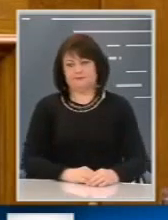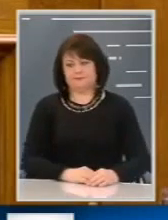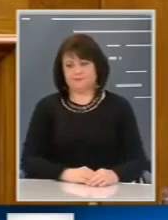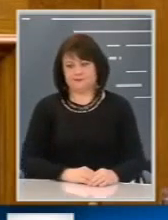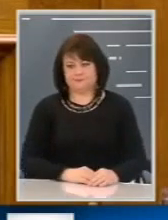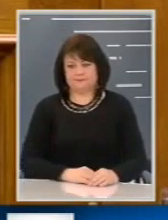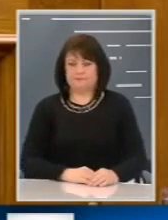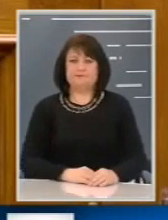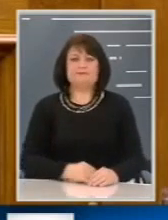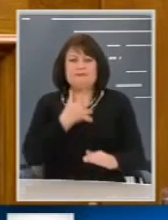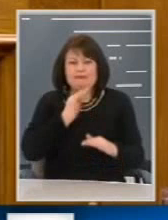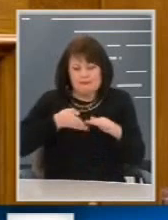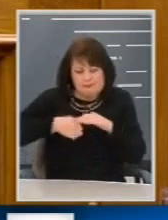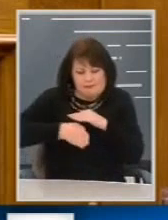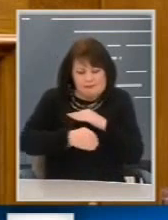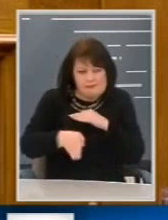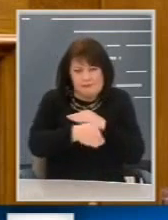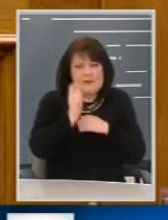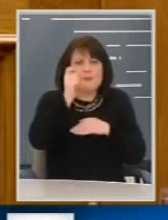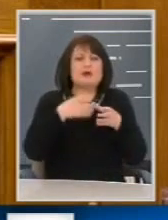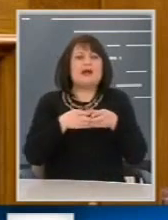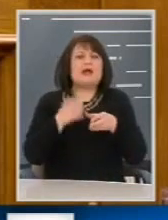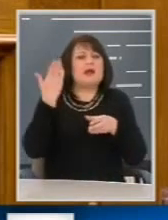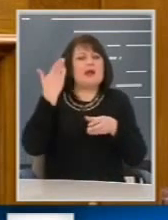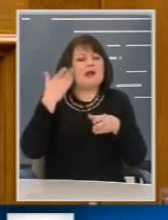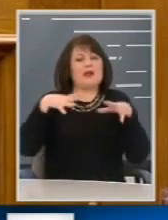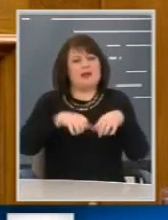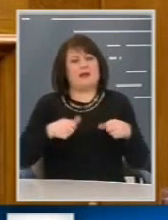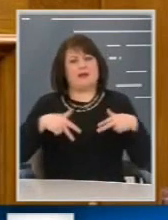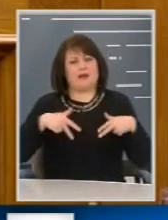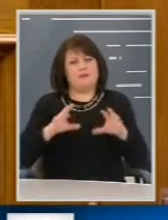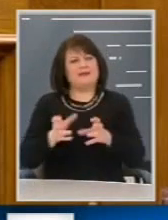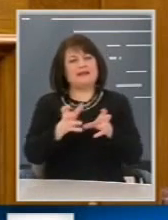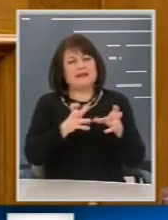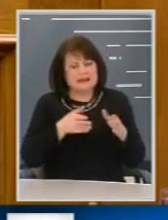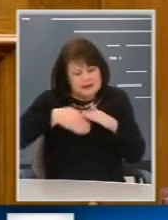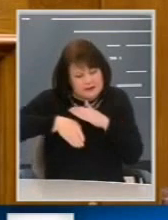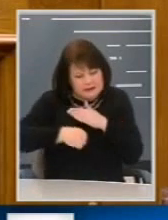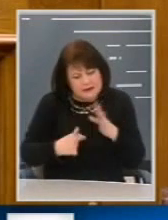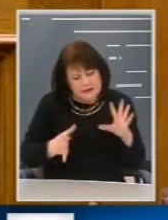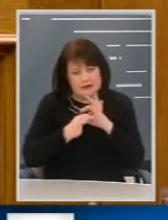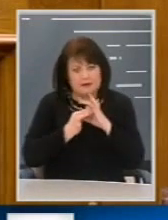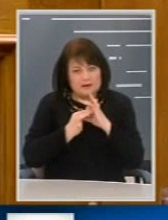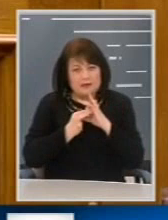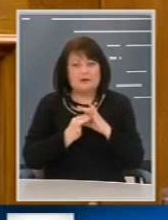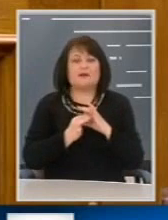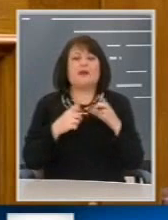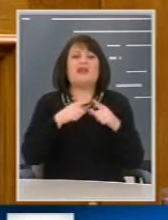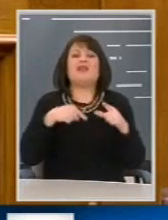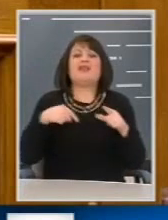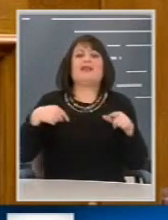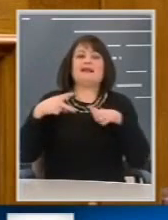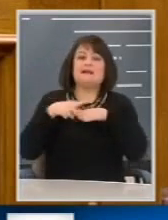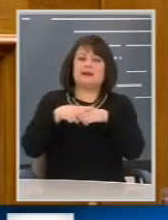Μια υπόγεια διακλάδωση συνέδεσε τα κόμματα εξουσίας με τα συστημικά μέσα και αυτά με τις διοικήσεις των